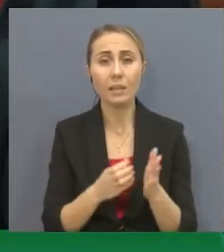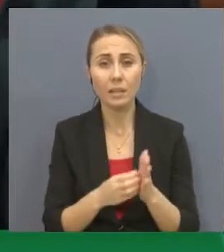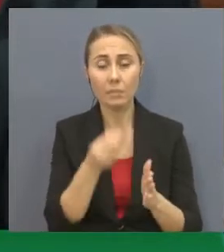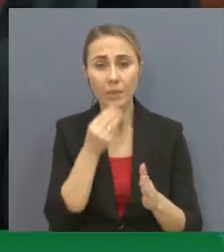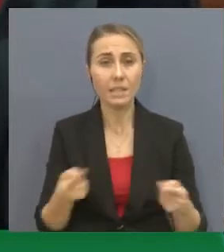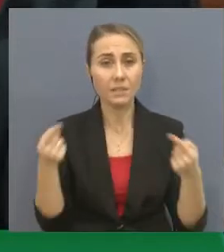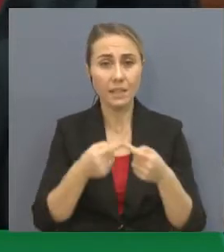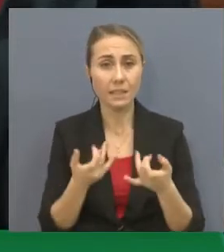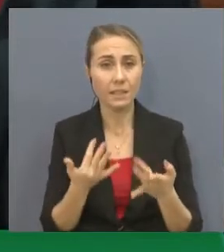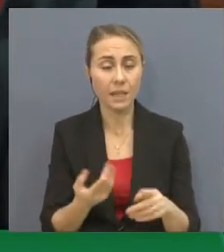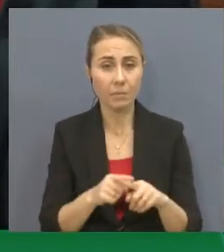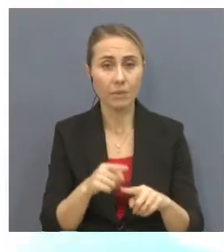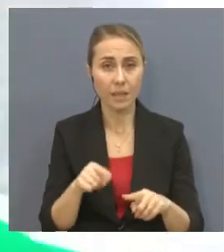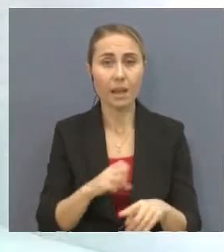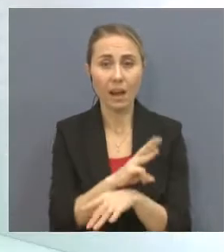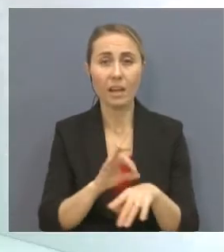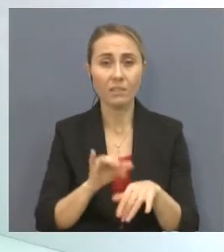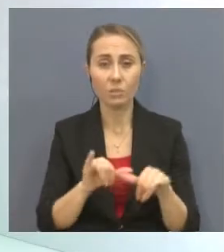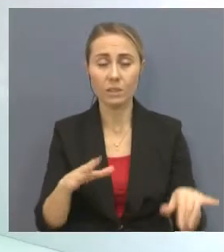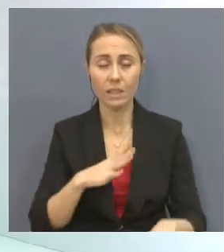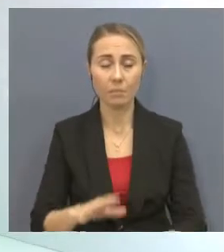соответствует приводим данного постановления